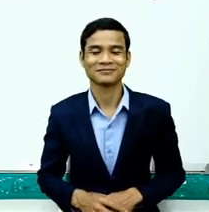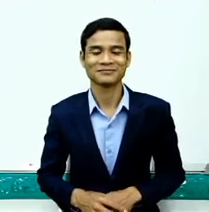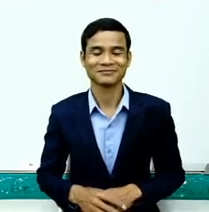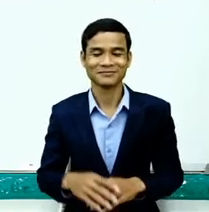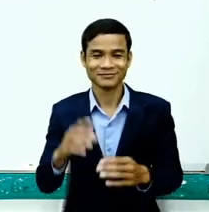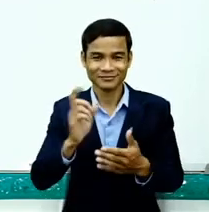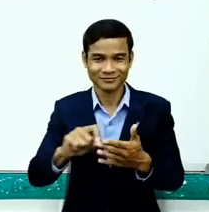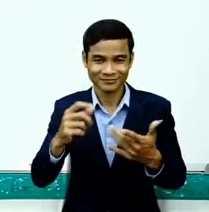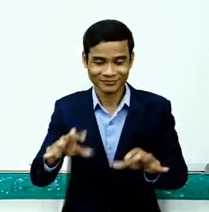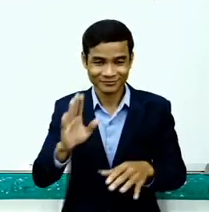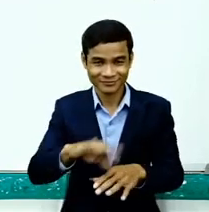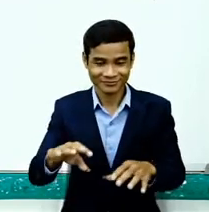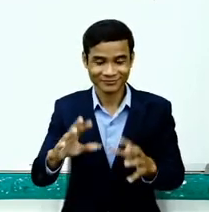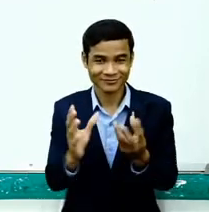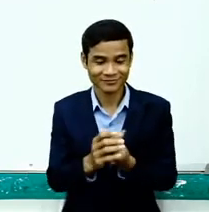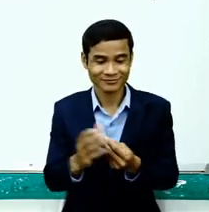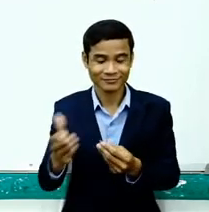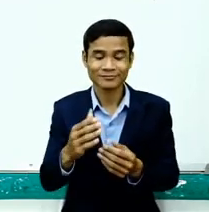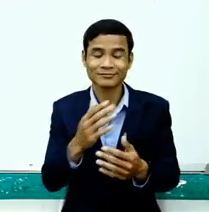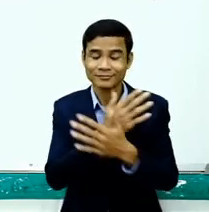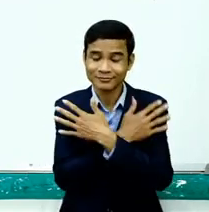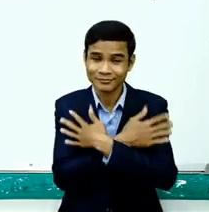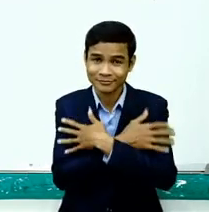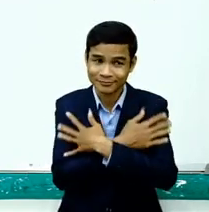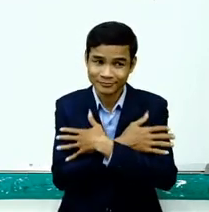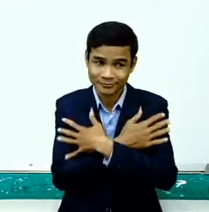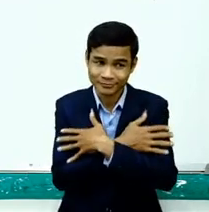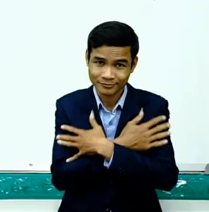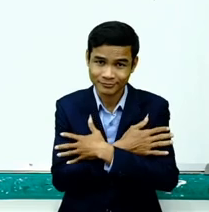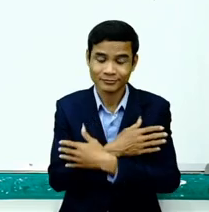cha sase rui rol hari nai kon pi ro ngi